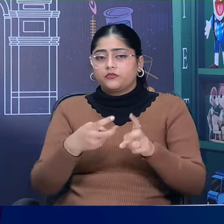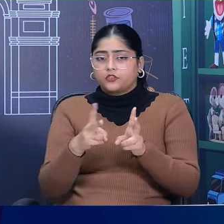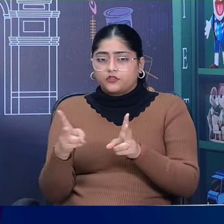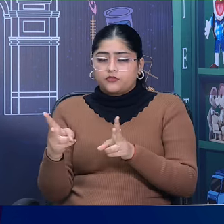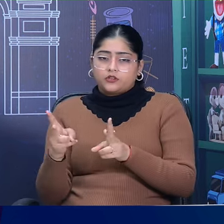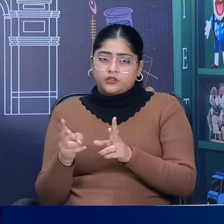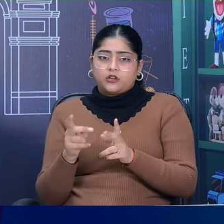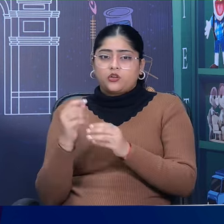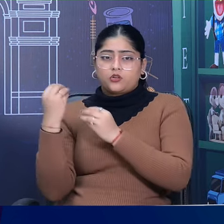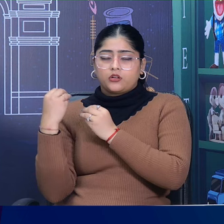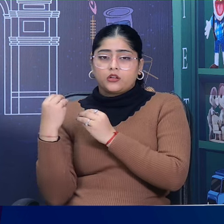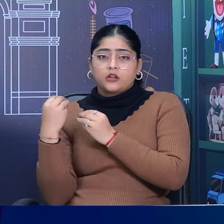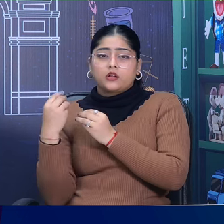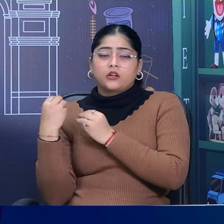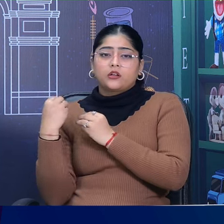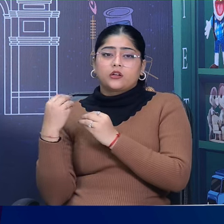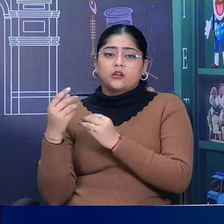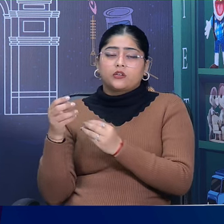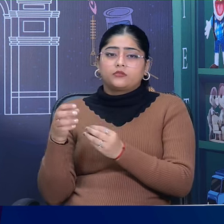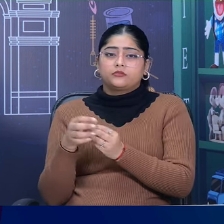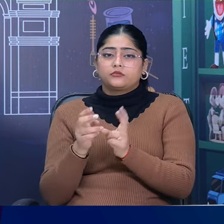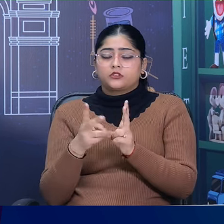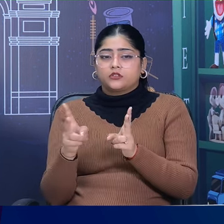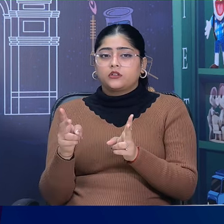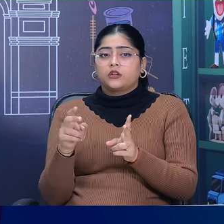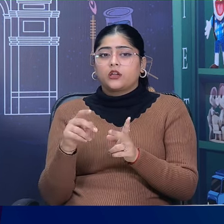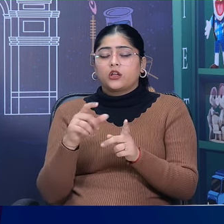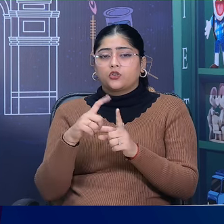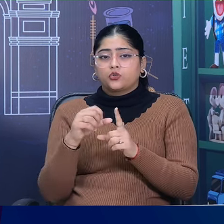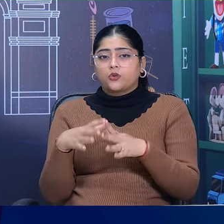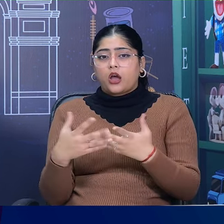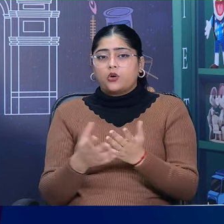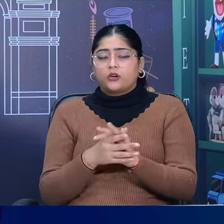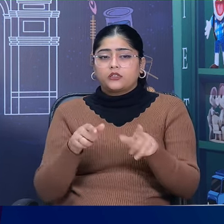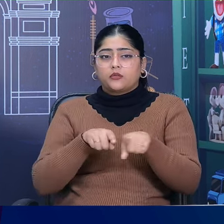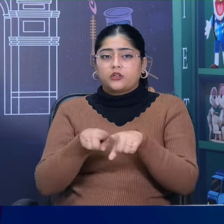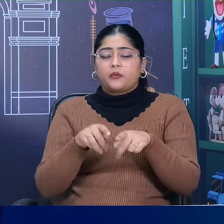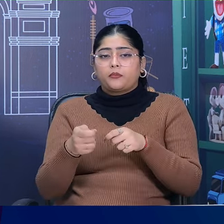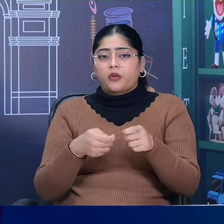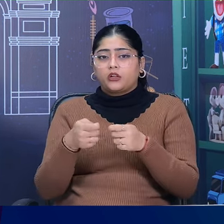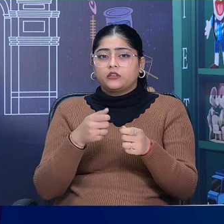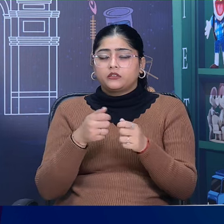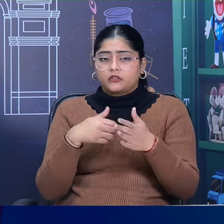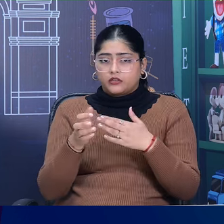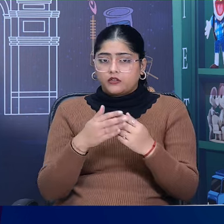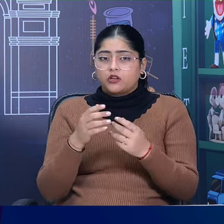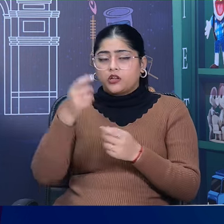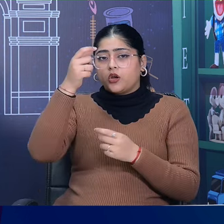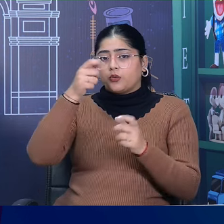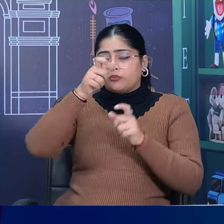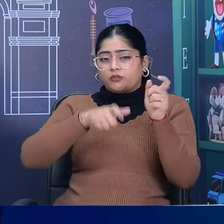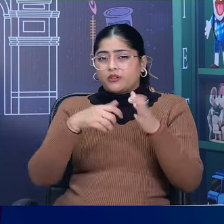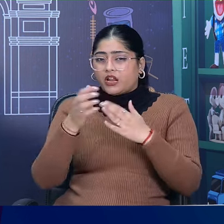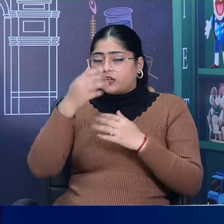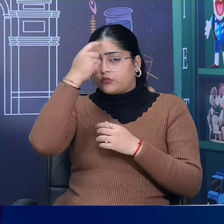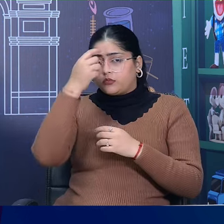गाड़ियां काम कर रही है उनका फेयर मनमानी तरीके से चल रहा है और ऐसे में कई लोगों को समस्या भी हो सकती है तो तब ग्राम सभा या ग्राम